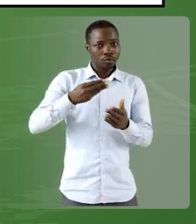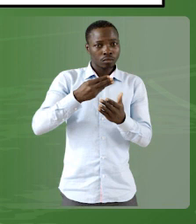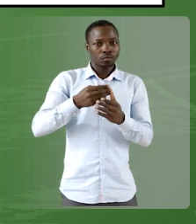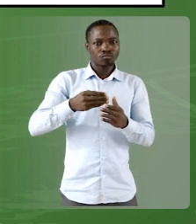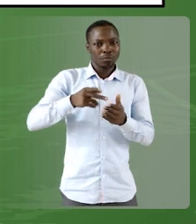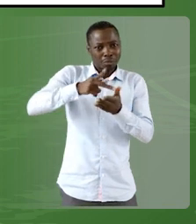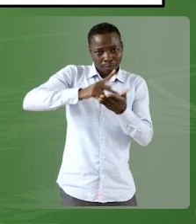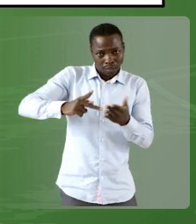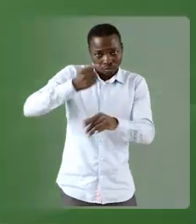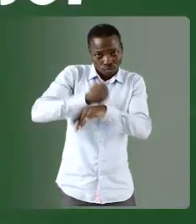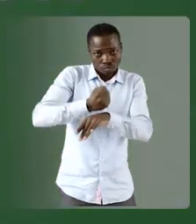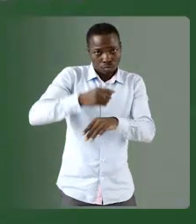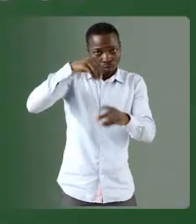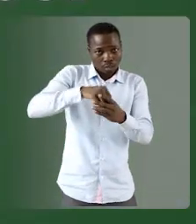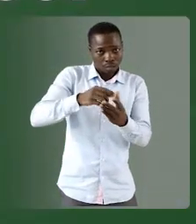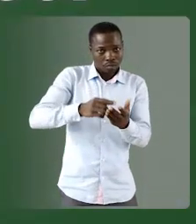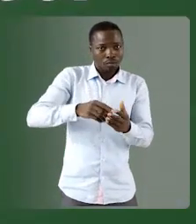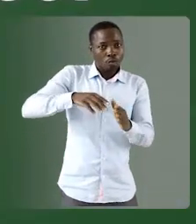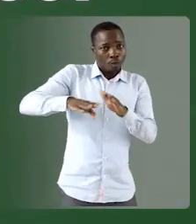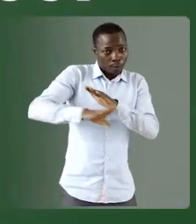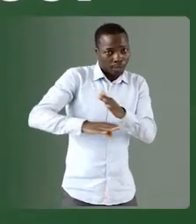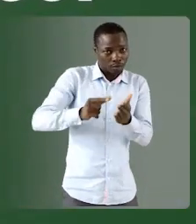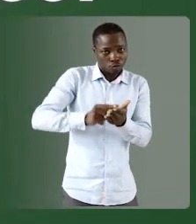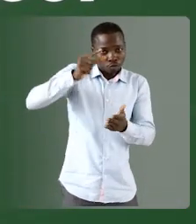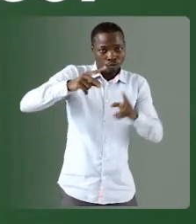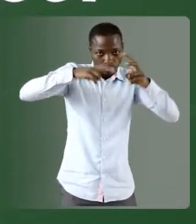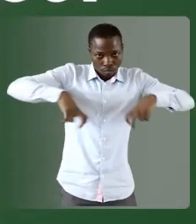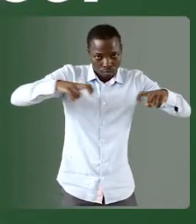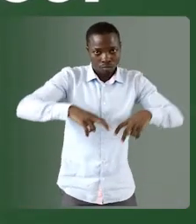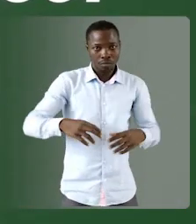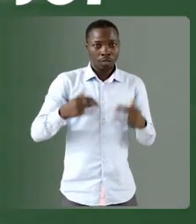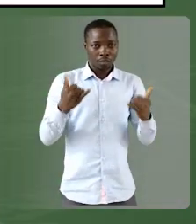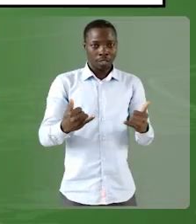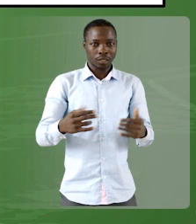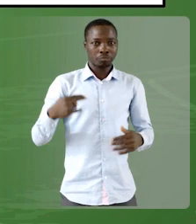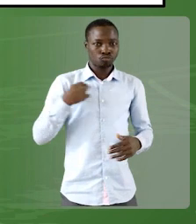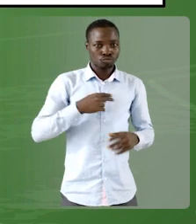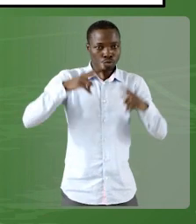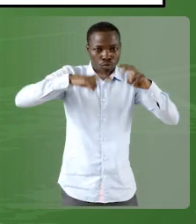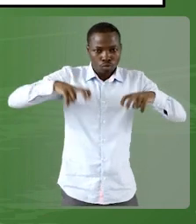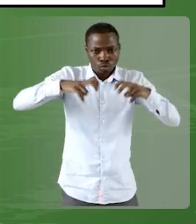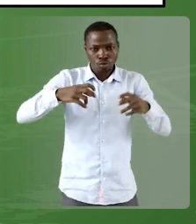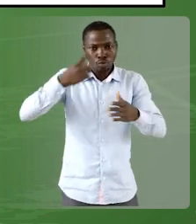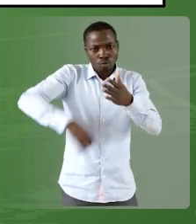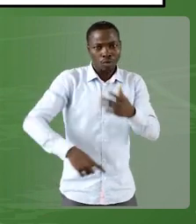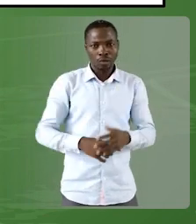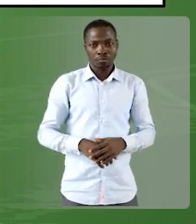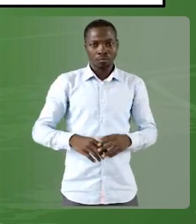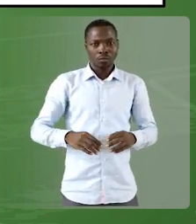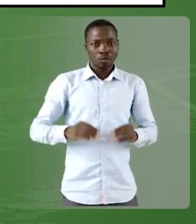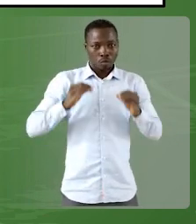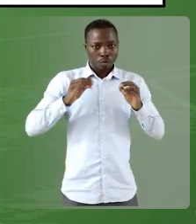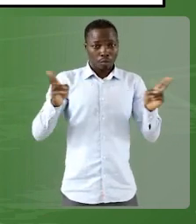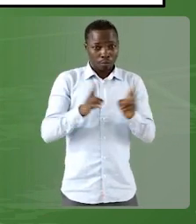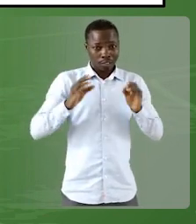Enfin, nous allons rechercher des micro-organismes ou êtres vivants. Ici, nous allons procéder par une